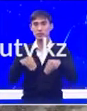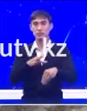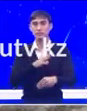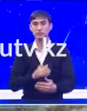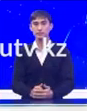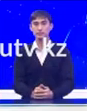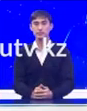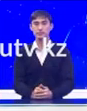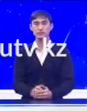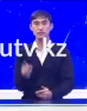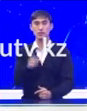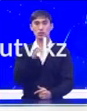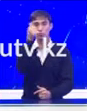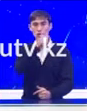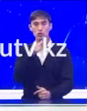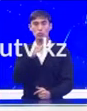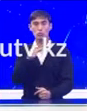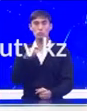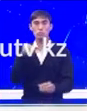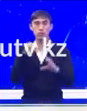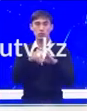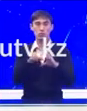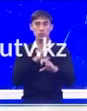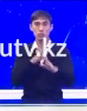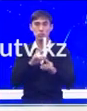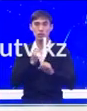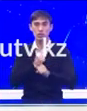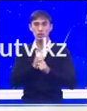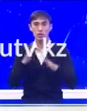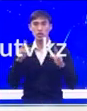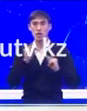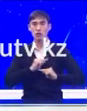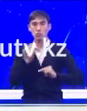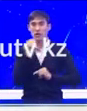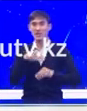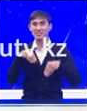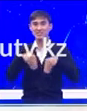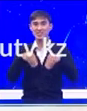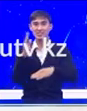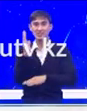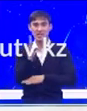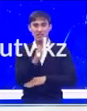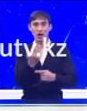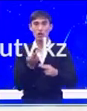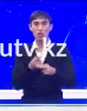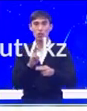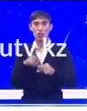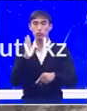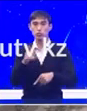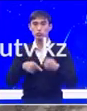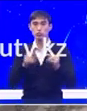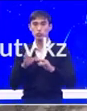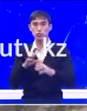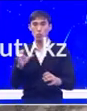в текущем году в питомнике была проделана большая работа для получения качественных саженцев деревьев которые в будущем будут